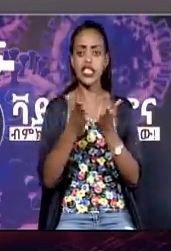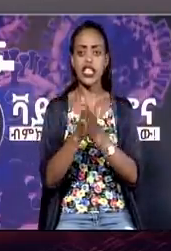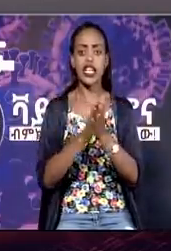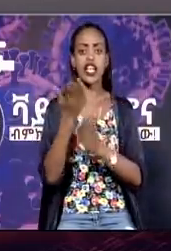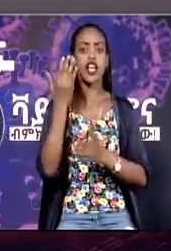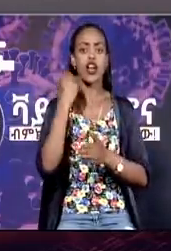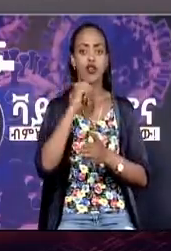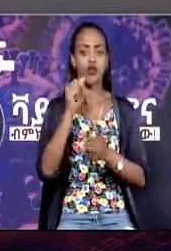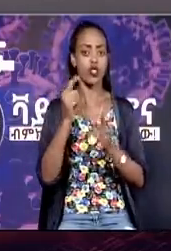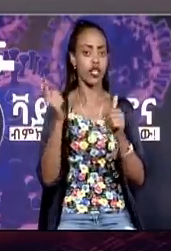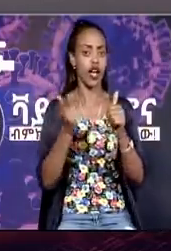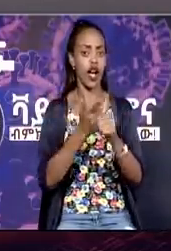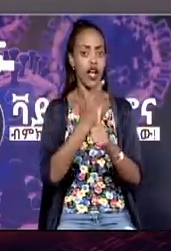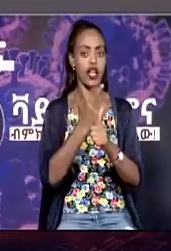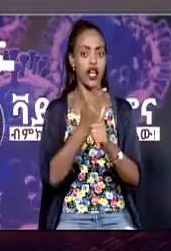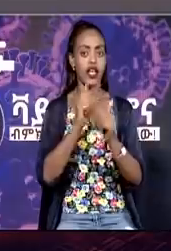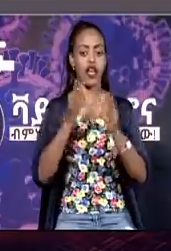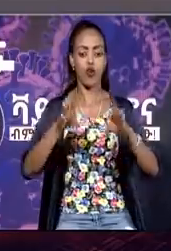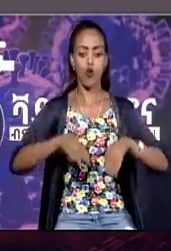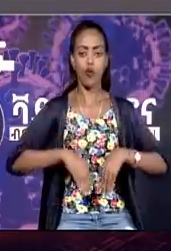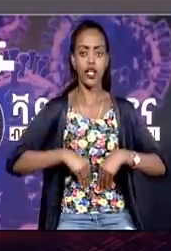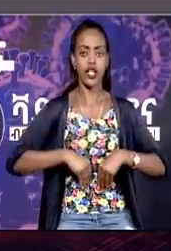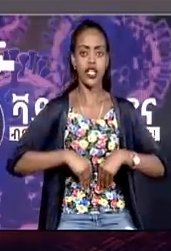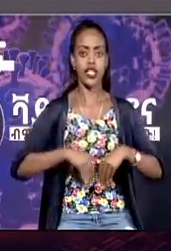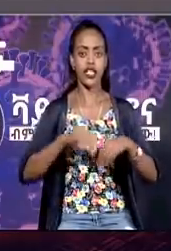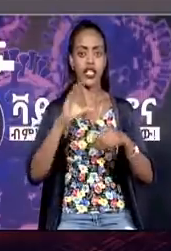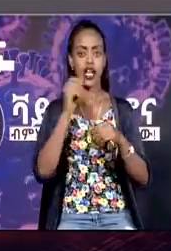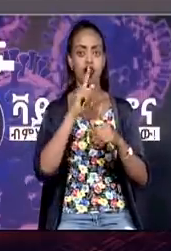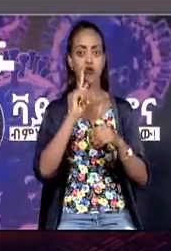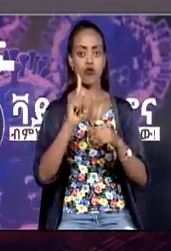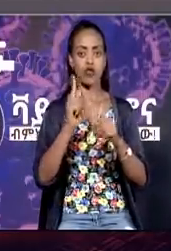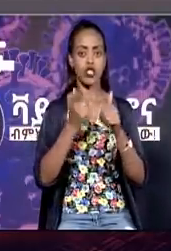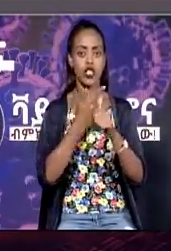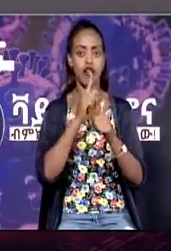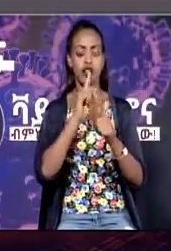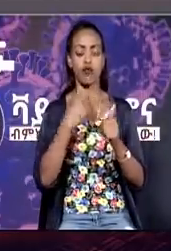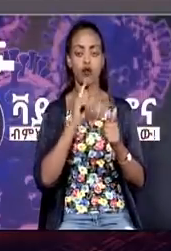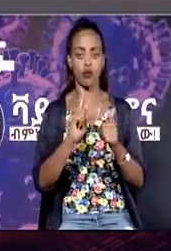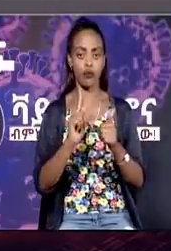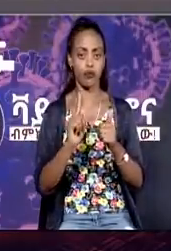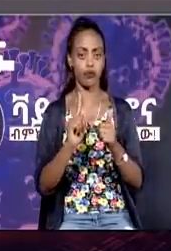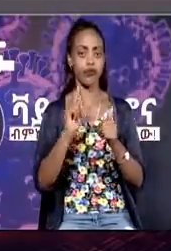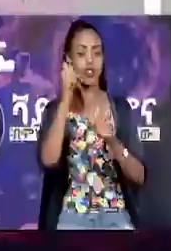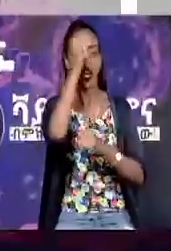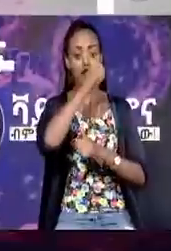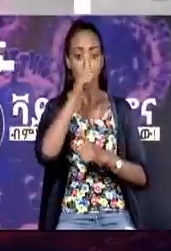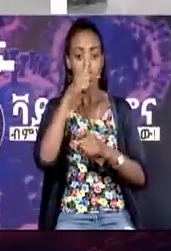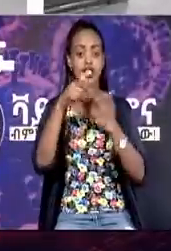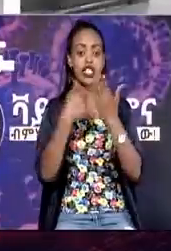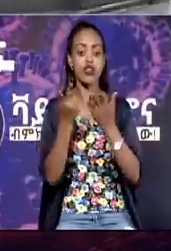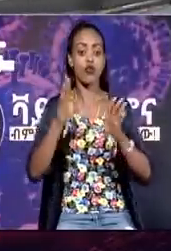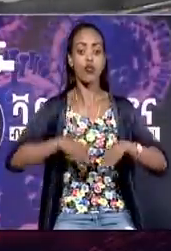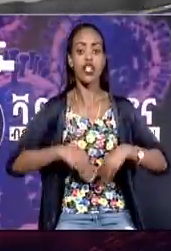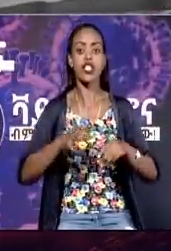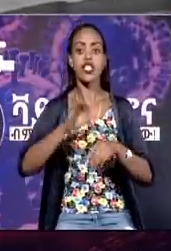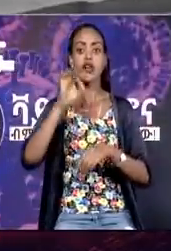ሓደ እቲ ሓይሊ ናይ ቅቡልነት ክራይሲስ ኣለዎ ናይ ሌጅቲማሲ ክራይሲስ ኣለዎ ኣብ ኢትዮጵያ። ስለዚ ቅቡልነት ክሳብ ዝረክብ